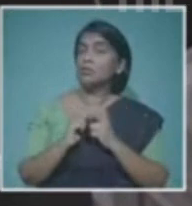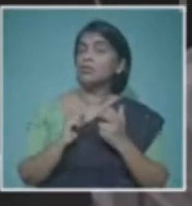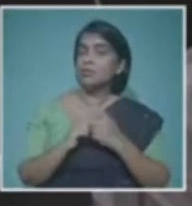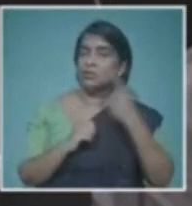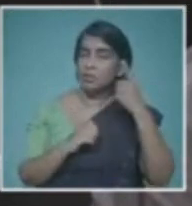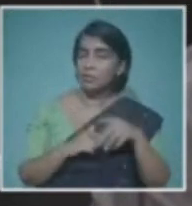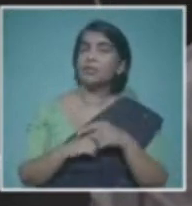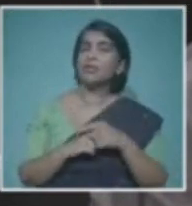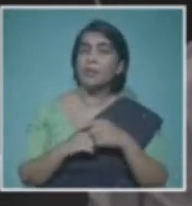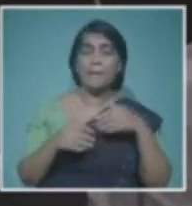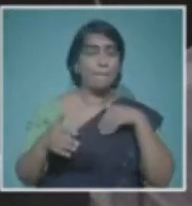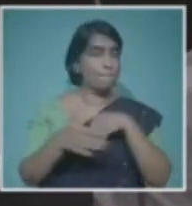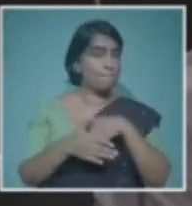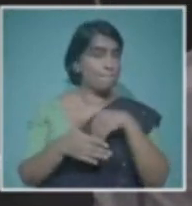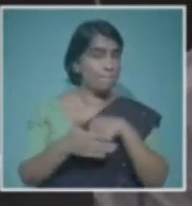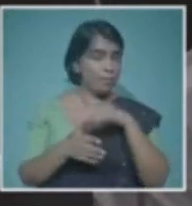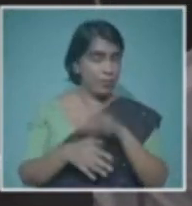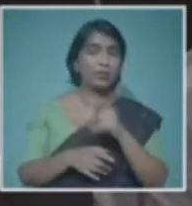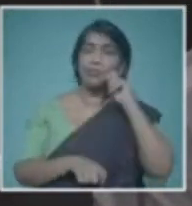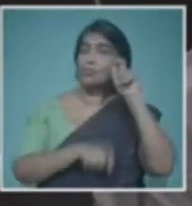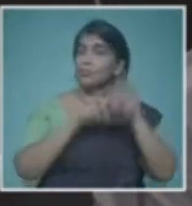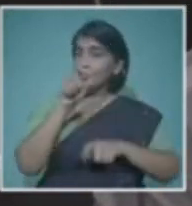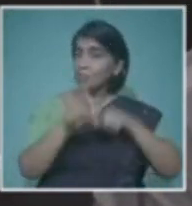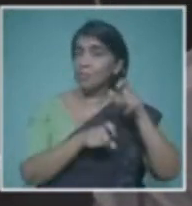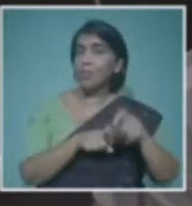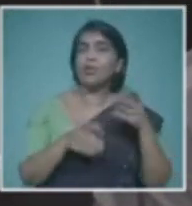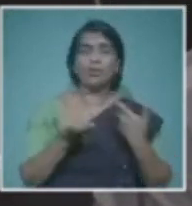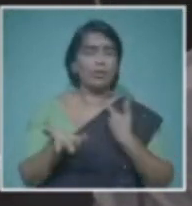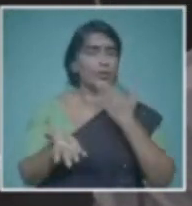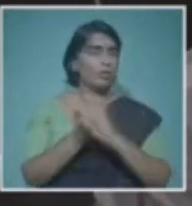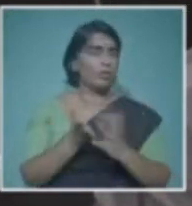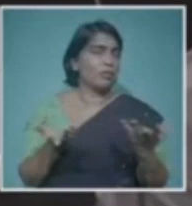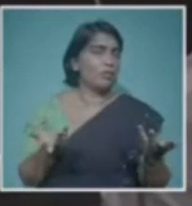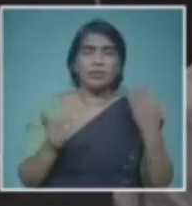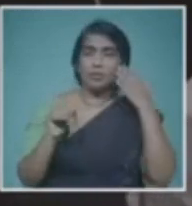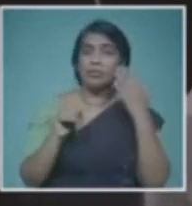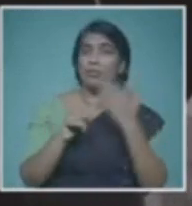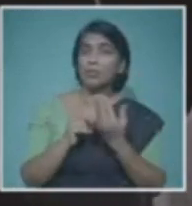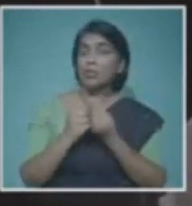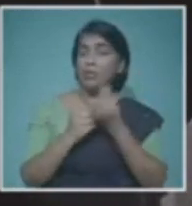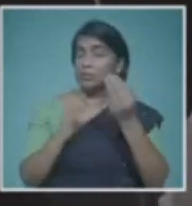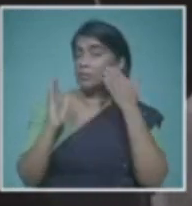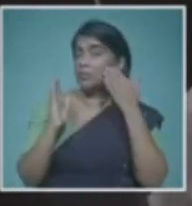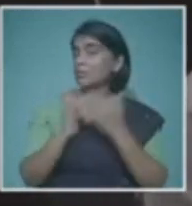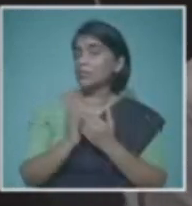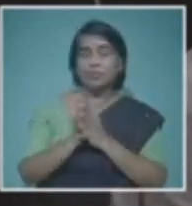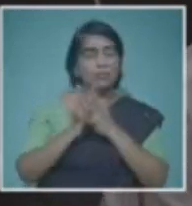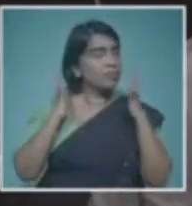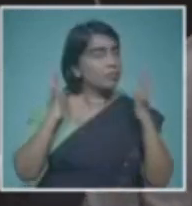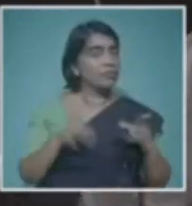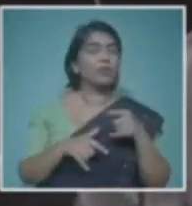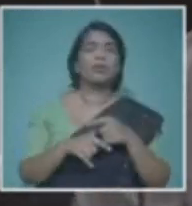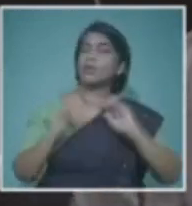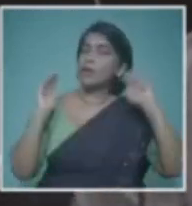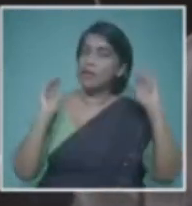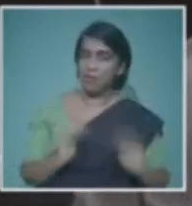අර්බුදය නිසා පීඩාවට පත් වෙලා තියෙන ජනතාවට මොන විදියෙ සහනයක් දෙනවද කියන එකට දීලා තියෙන අවධානම